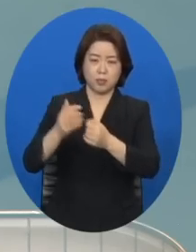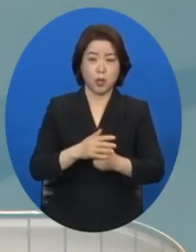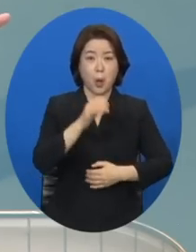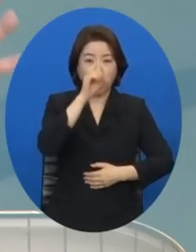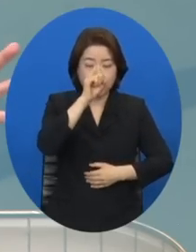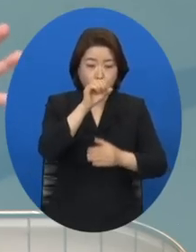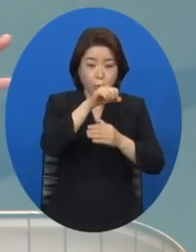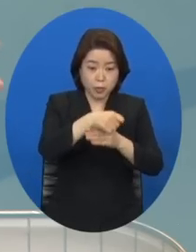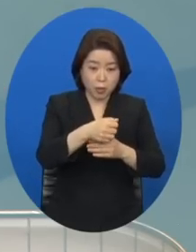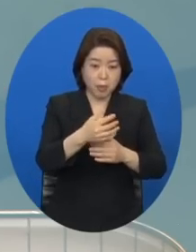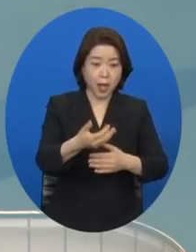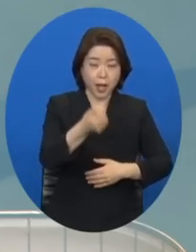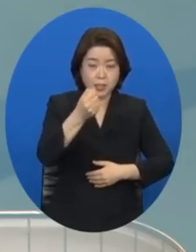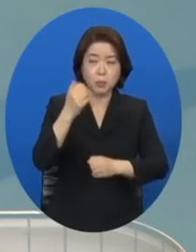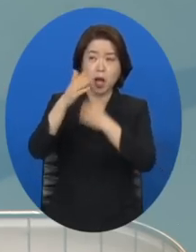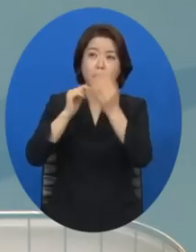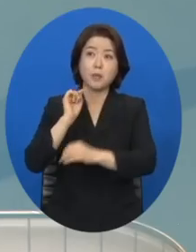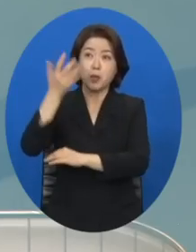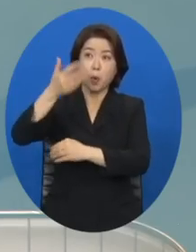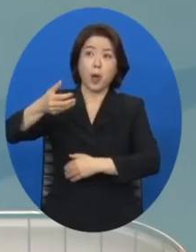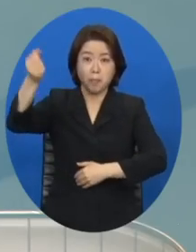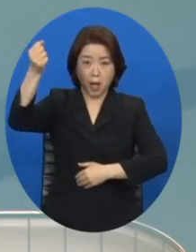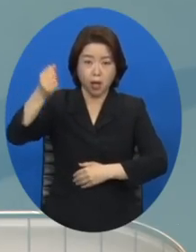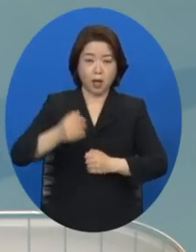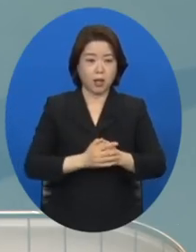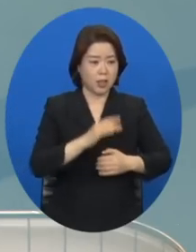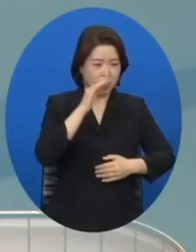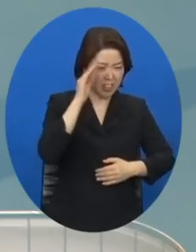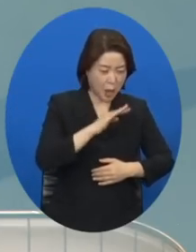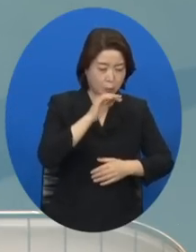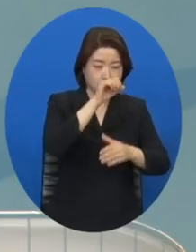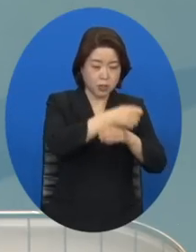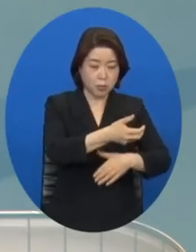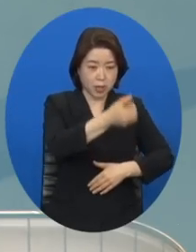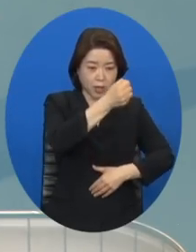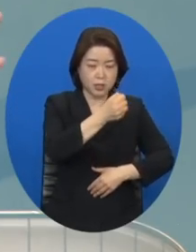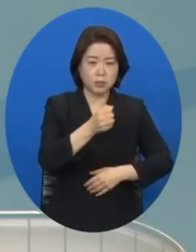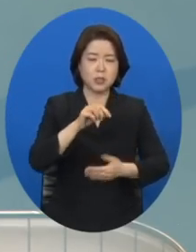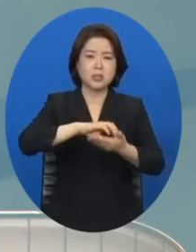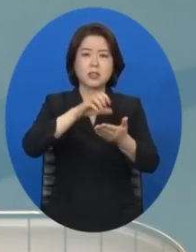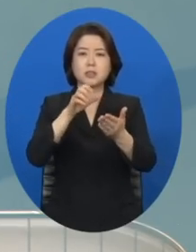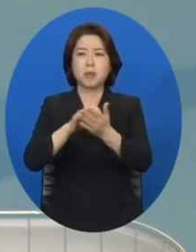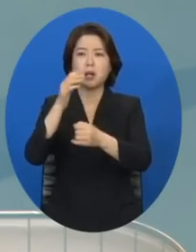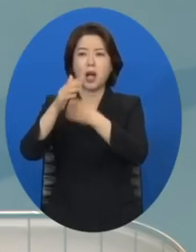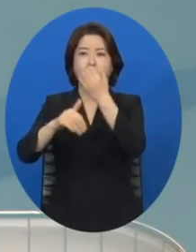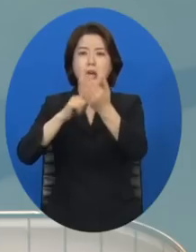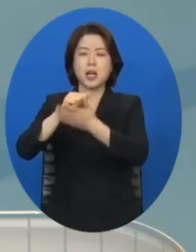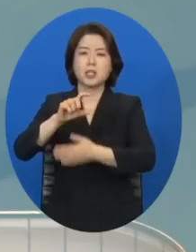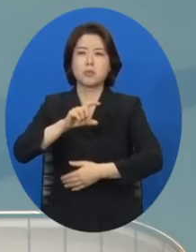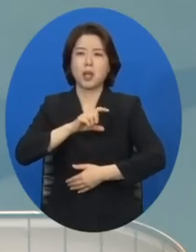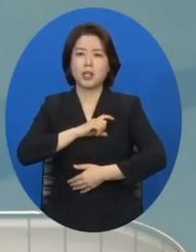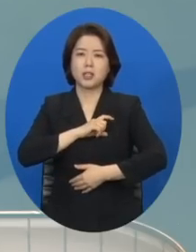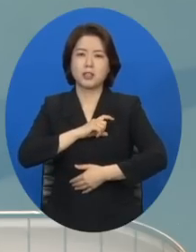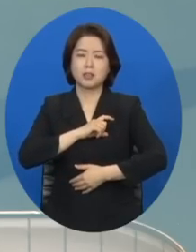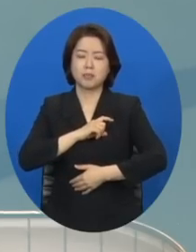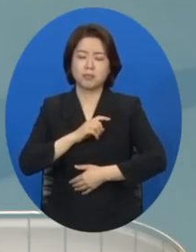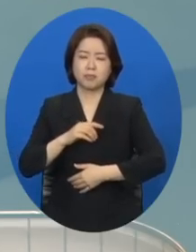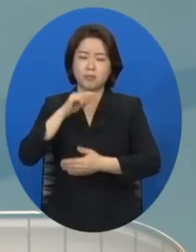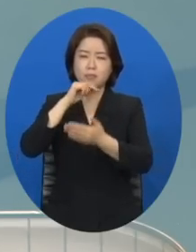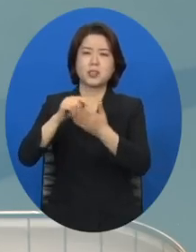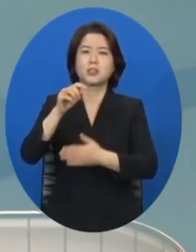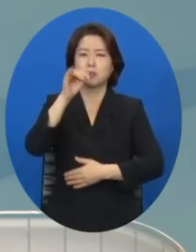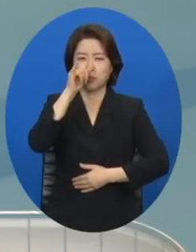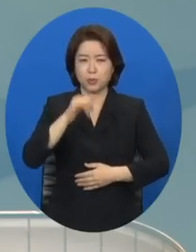맺으면 하나님이 영광 받으시지만 나쁜 열매를 맺으면 그만큼 하나님의 이름이 가려지는 것이기 때문에 그래요 8절에 보면 너희가